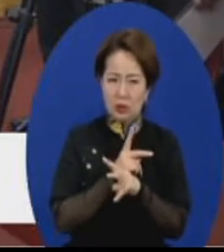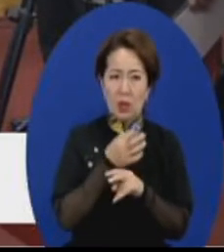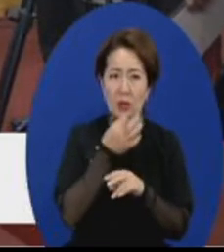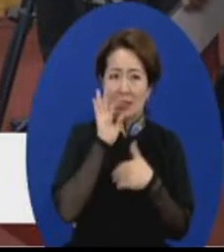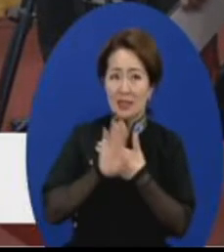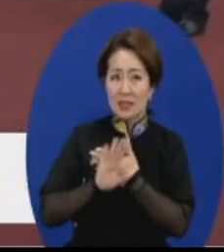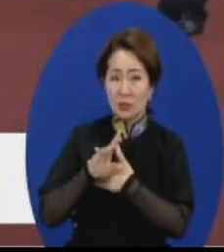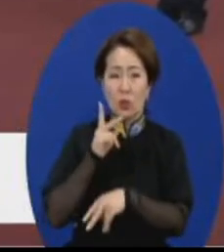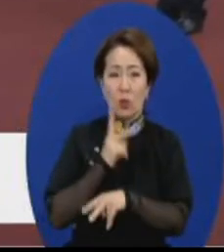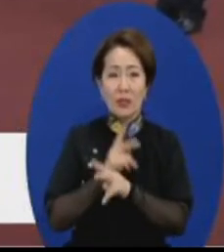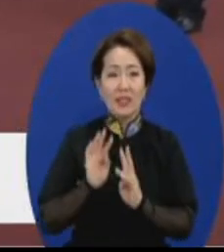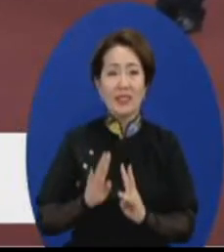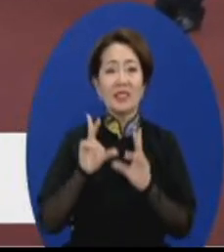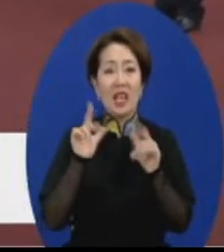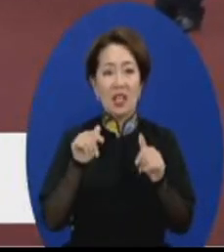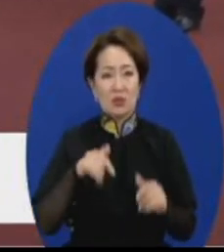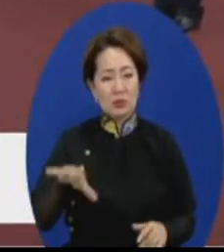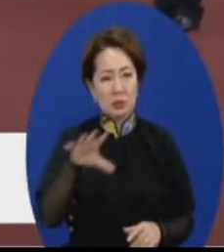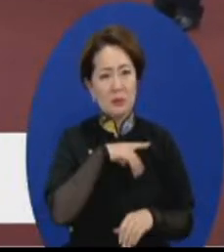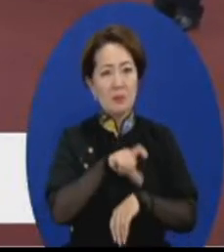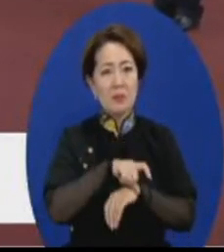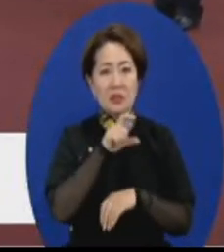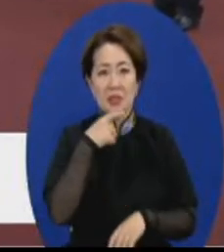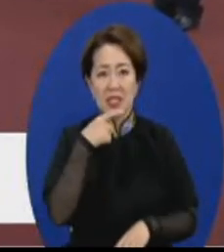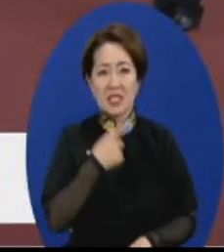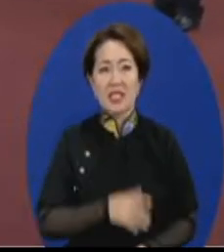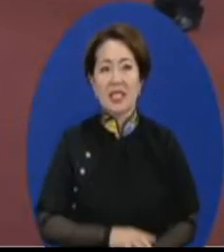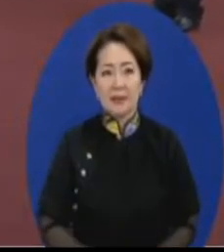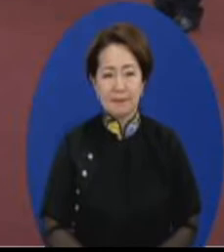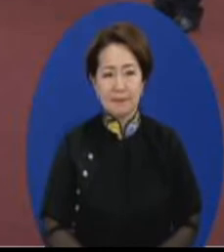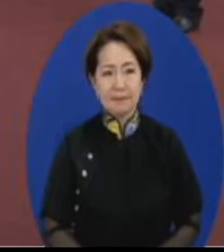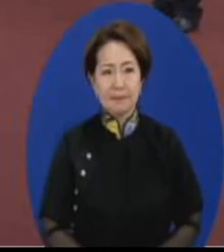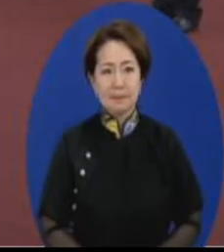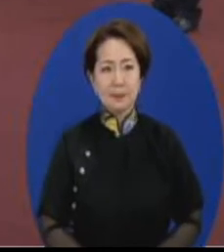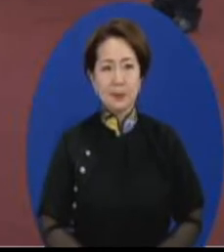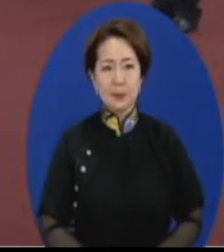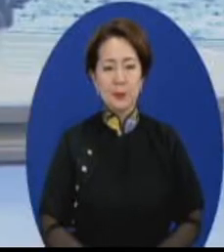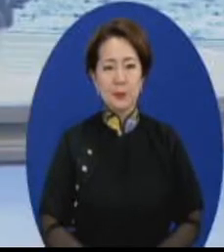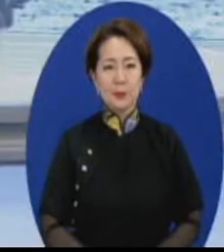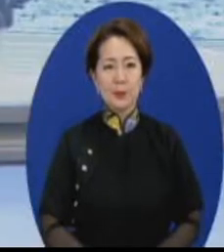зэргийг сайжруулна гэж салбарын мэрэгчлэнүүд хэлж байна.